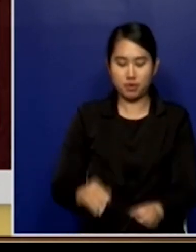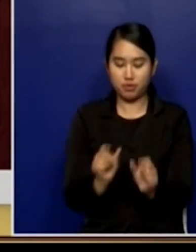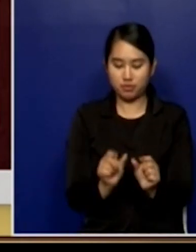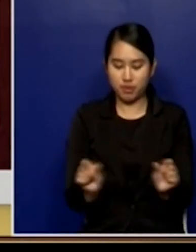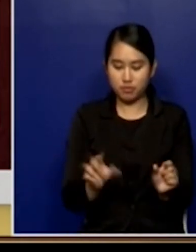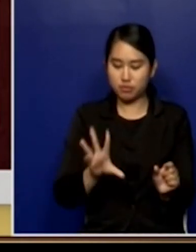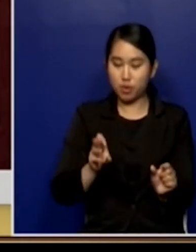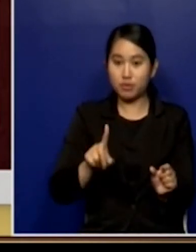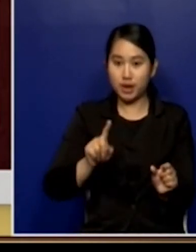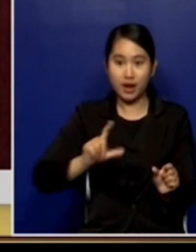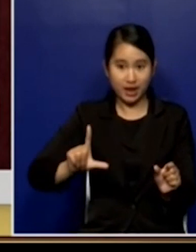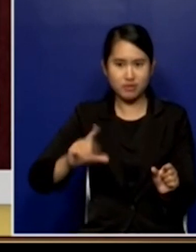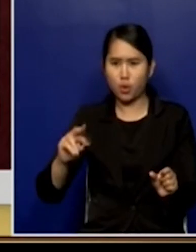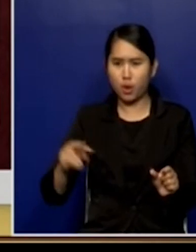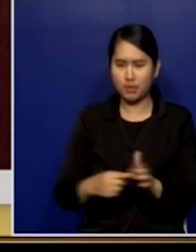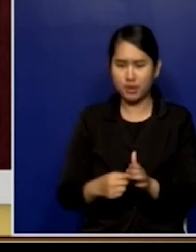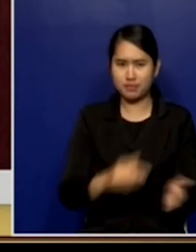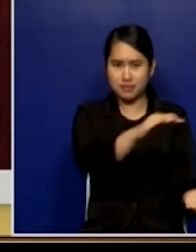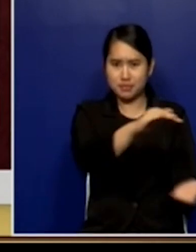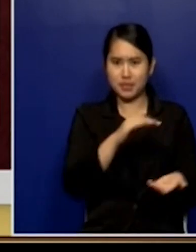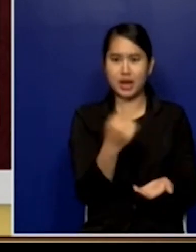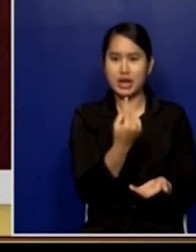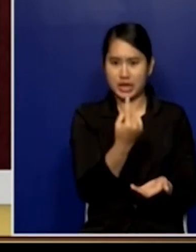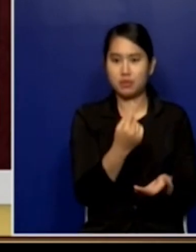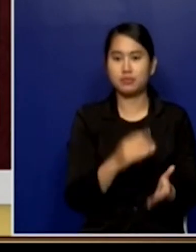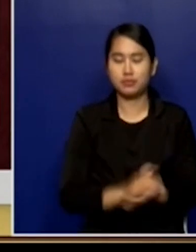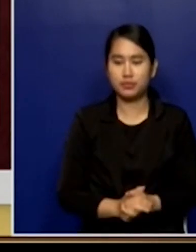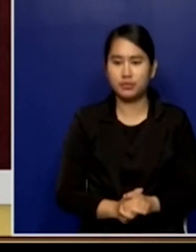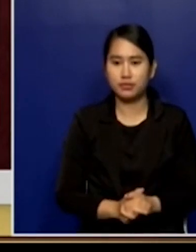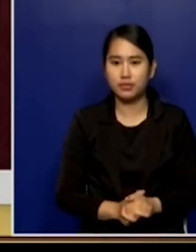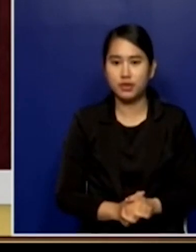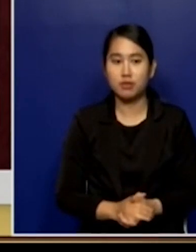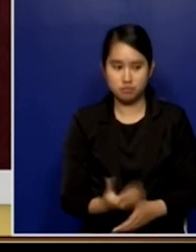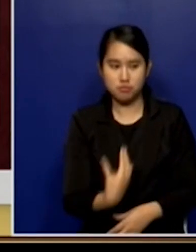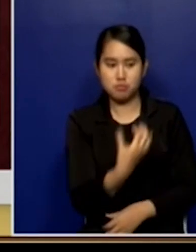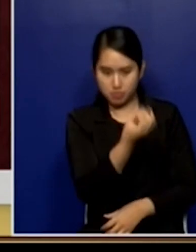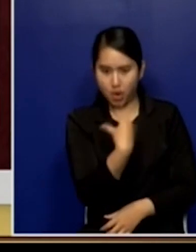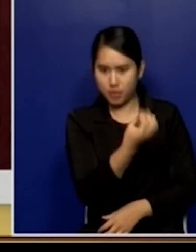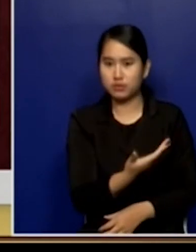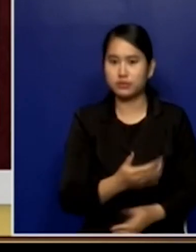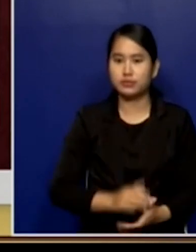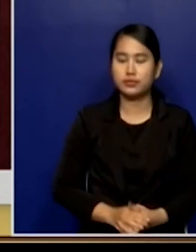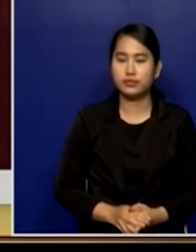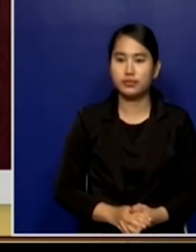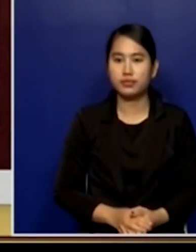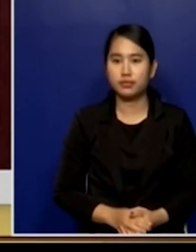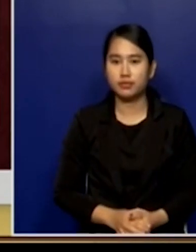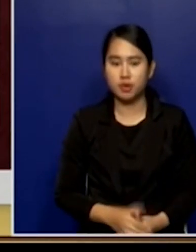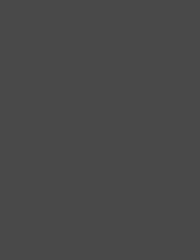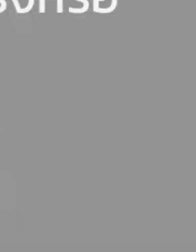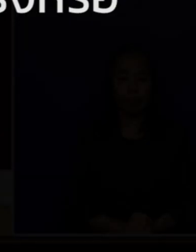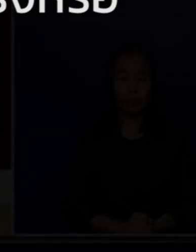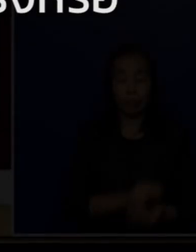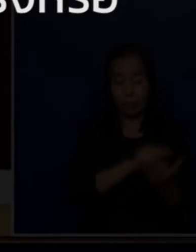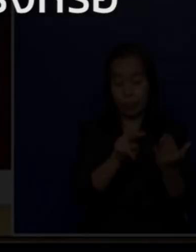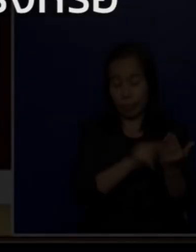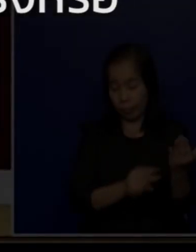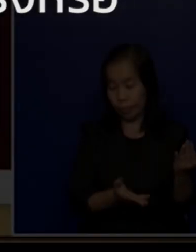กับวัซีน AstraZeneca ยี่ห้อเดยวแบบนี้ตอบมาทค่ะผลเองประยิจัโชาตอบมาทค่ะ9LTIN ชาวลกูล